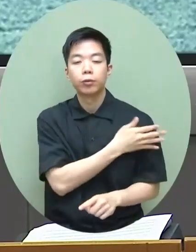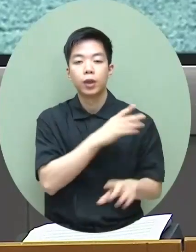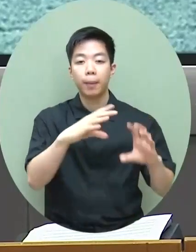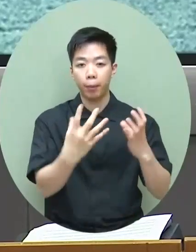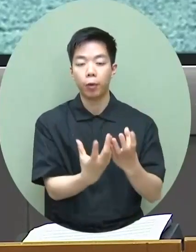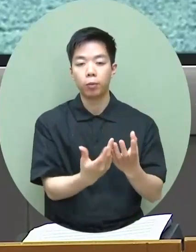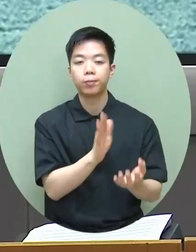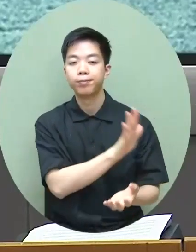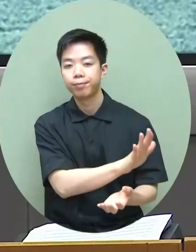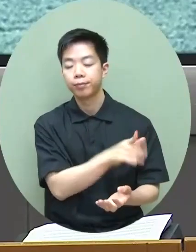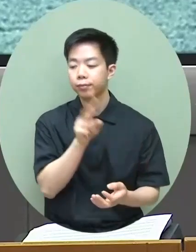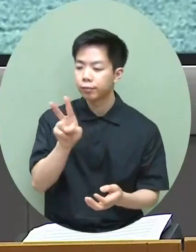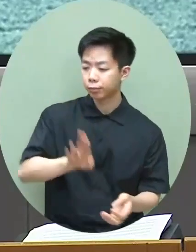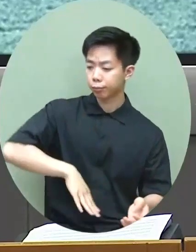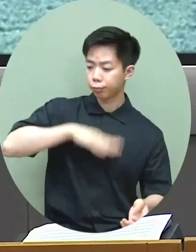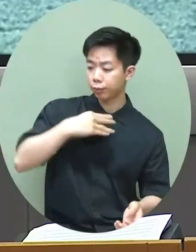嘅地方咁樣嚇。